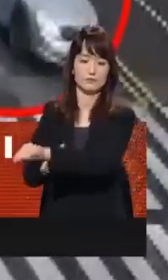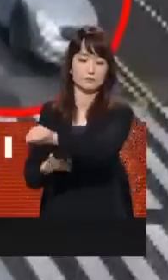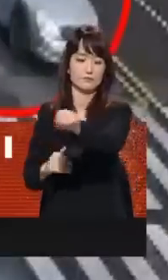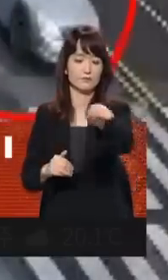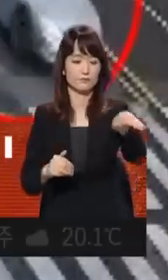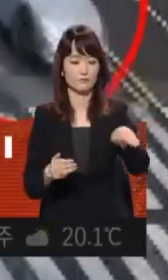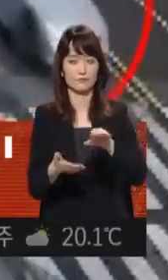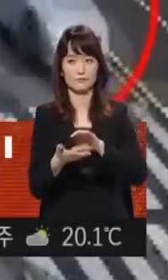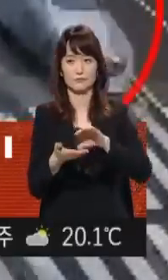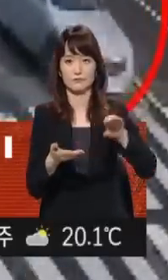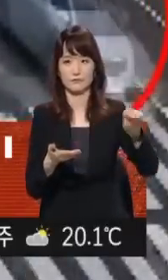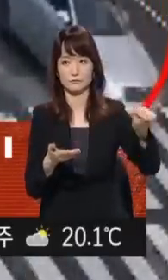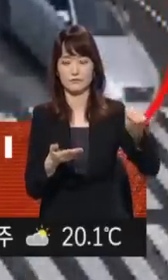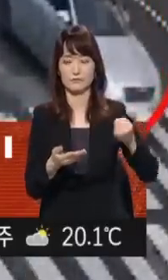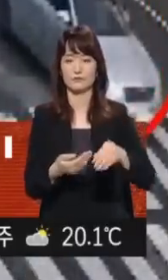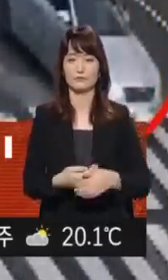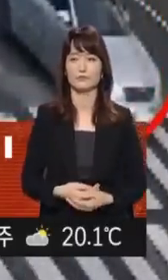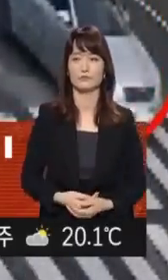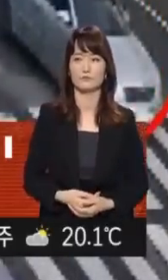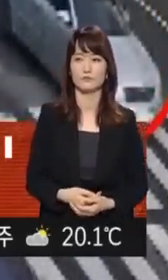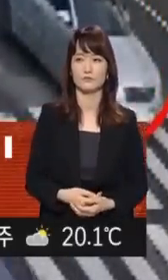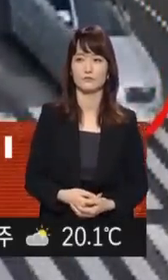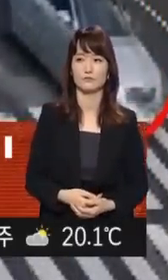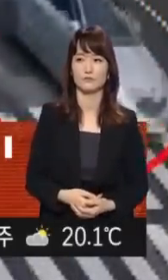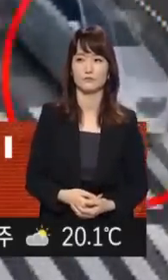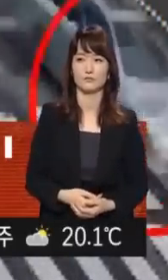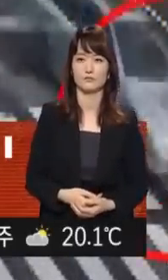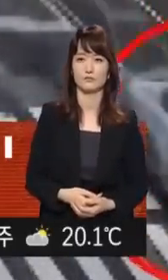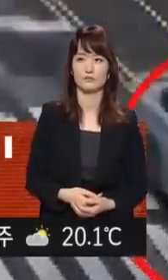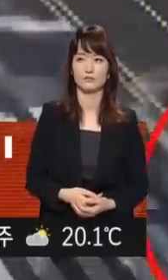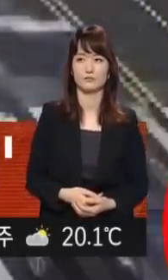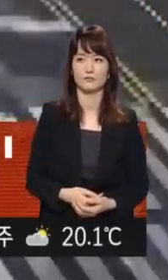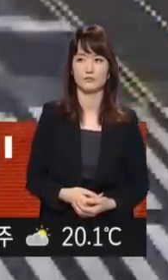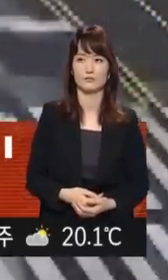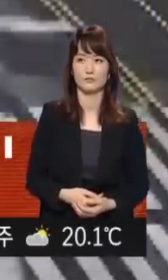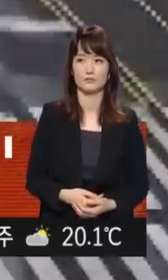떠나는 모습이 CCTV 다 포착이 됐습니다 사람을